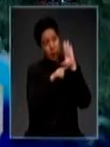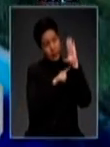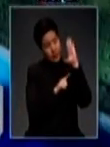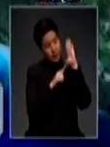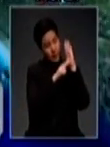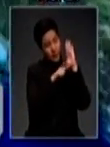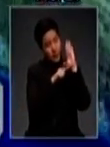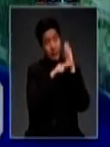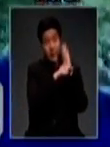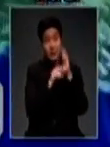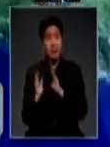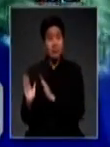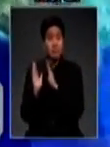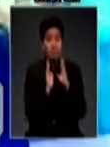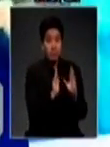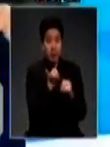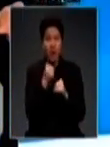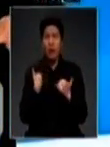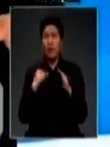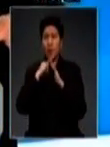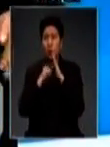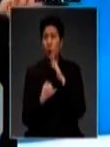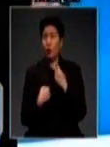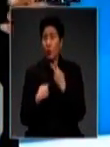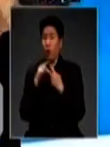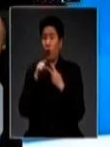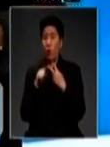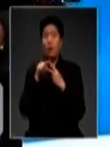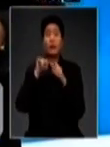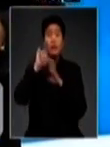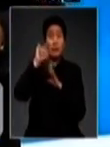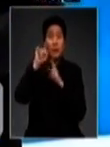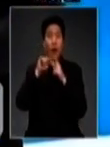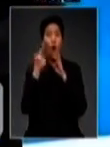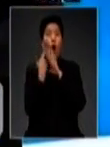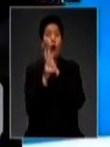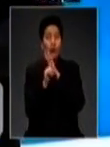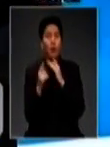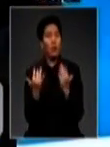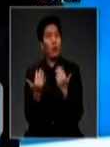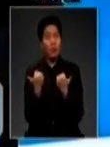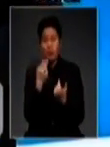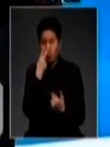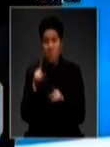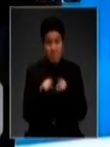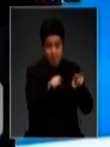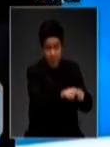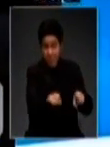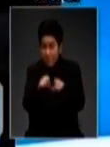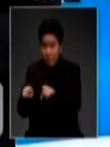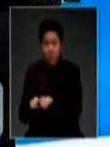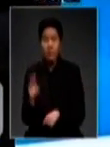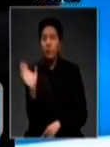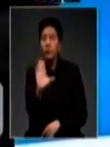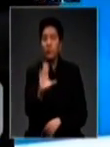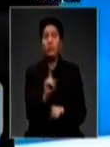ออกสามารถขยายผลไปจังหวัดที่กำลังรออยู่2จังหวัดตอนนี้ก็คือเชียงใหม่และขอนแก่นนะครับทุกจังหวัดไม่จำเป็นต้องเหมือนกันแต่